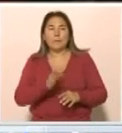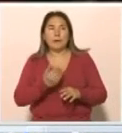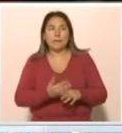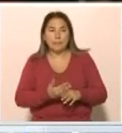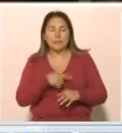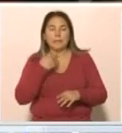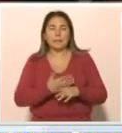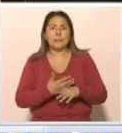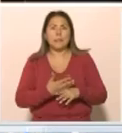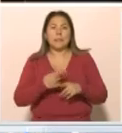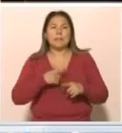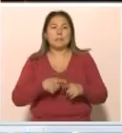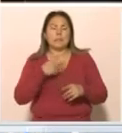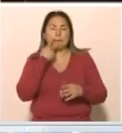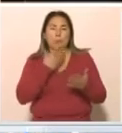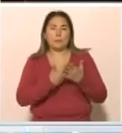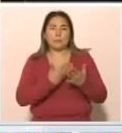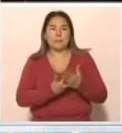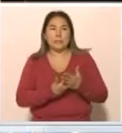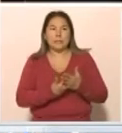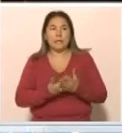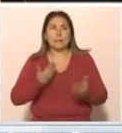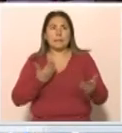шығарғысы келетіндердің теріс әрекеті көрсетілді.